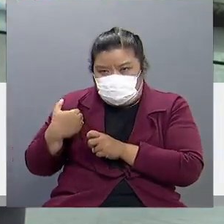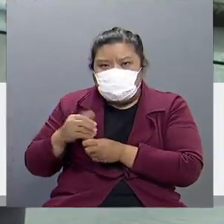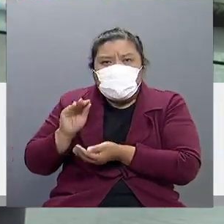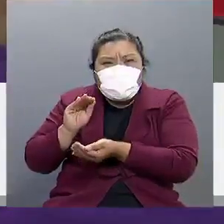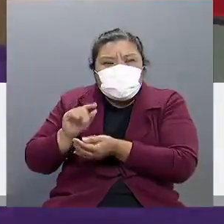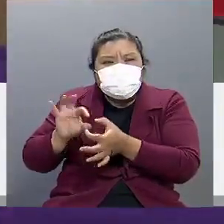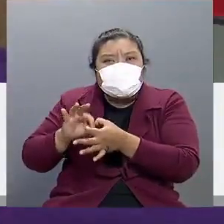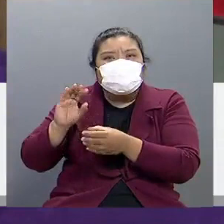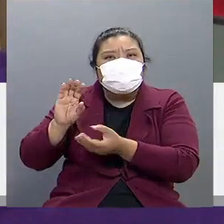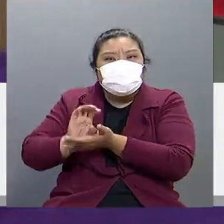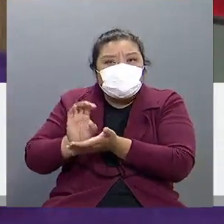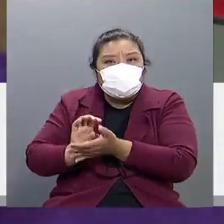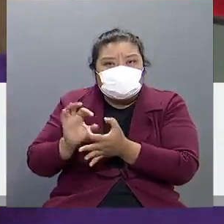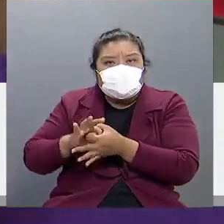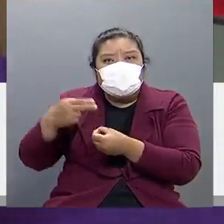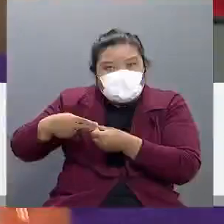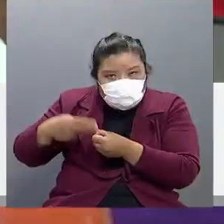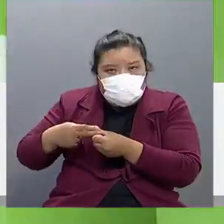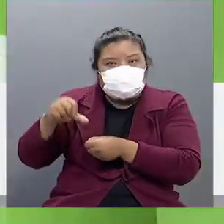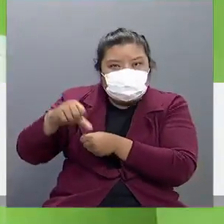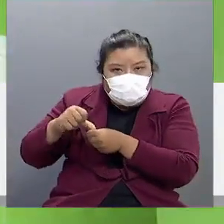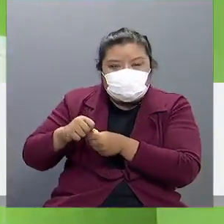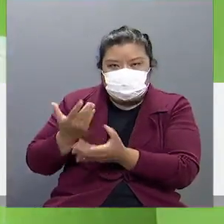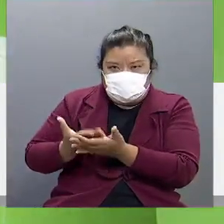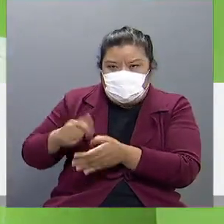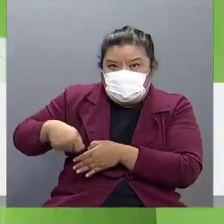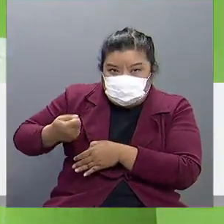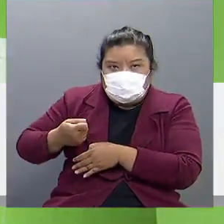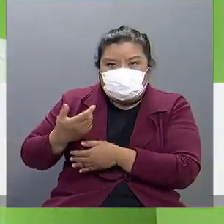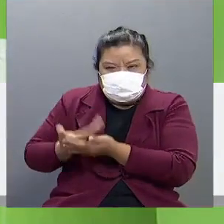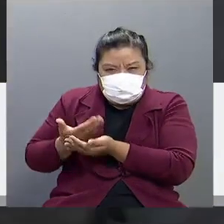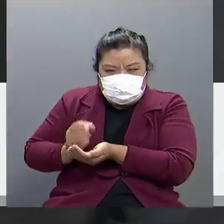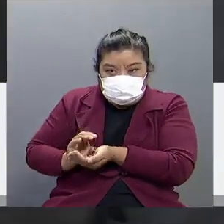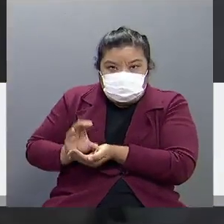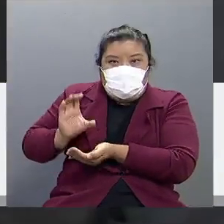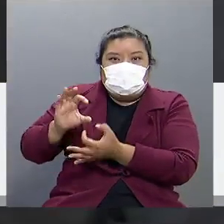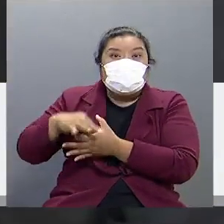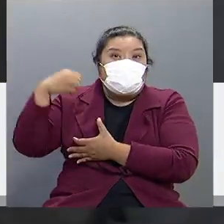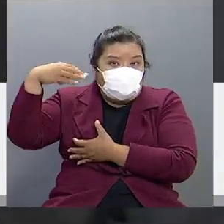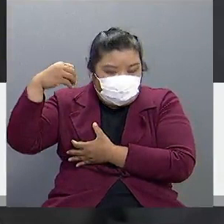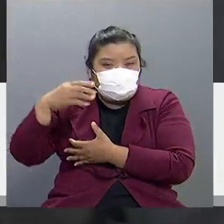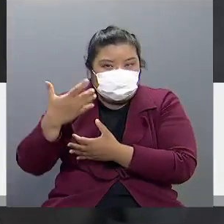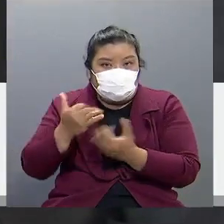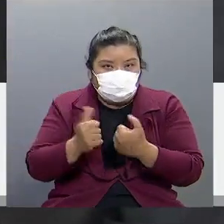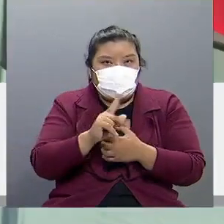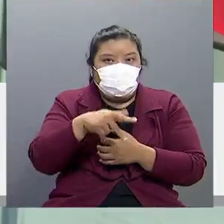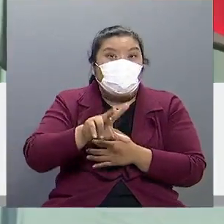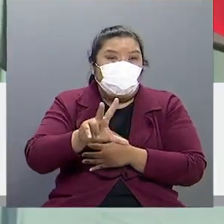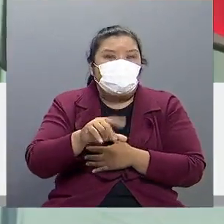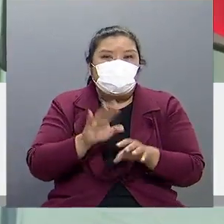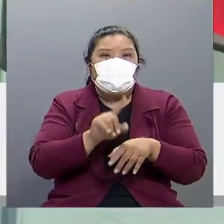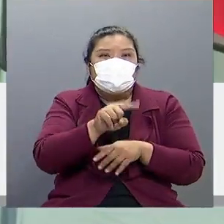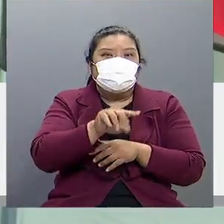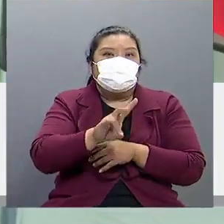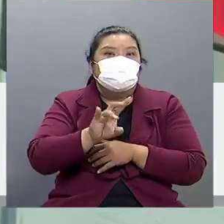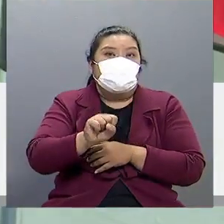2564และการรับภาระงวดใหม่นี้ก็จะทำให้กฟผ.ต้องแบกรับภาระประมาณ 1.7 แสนล้านบาทจาก